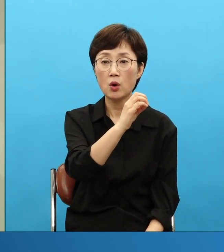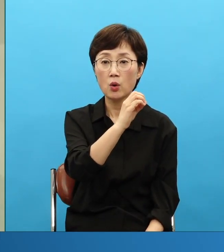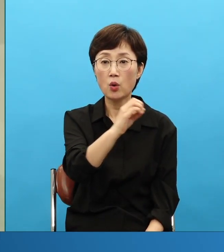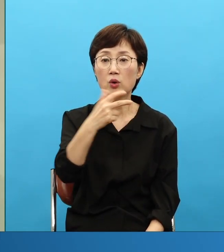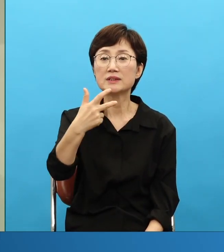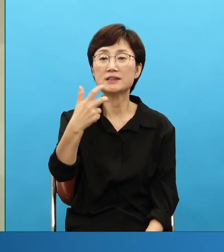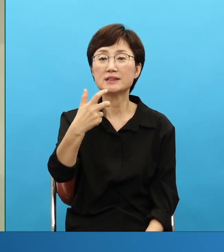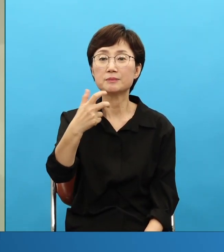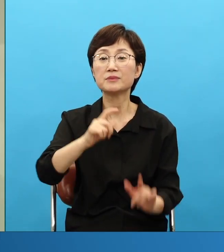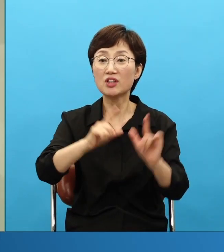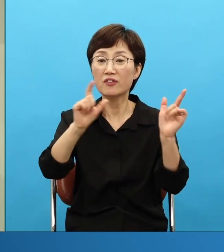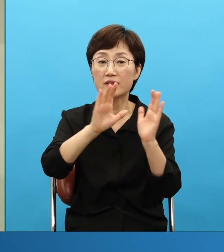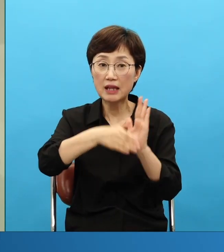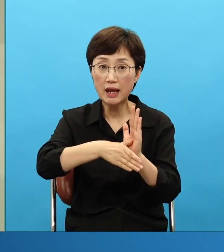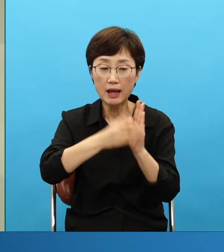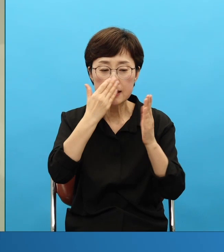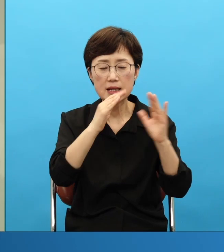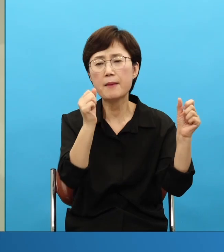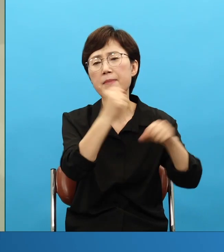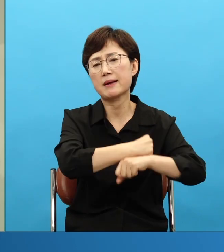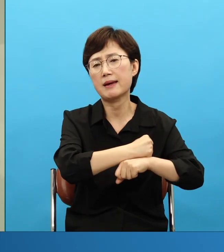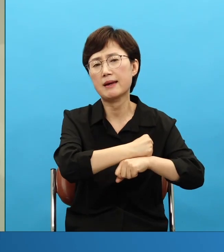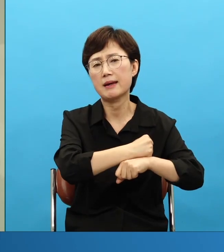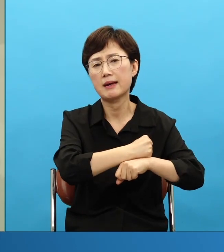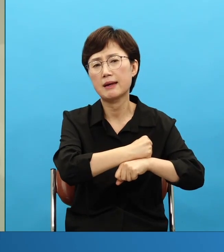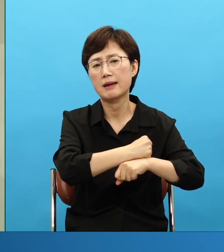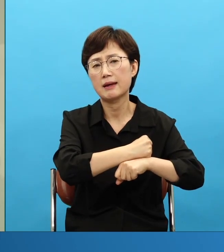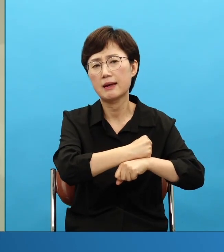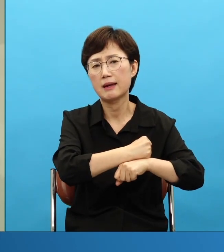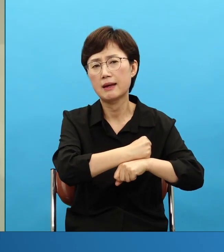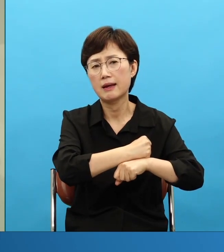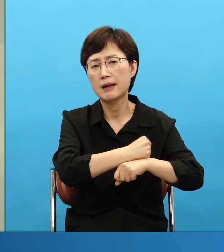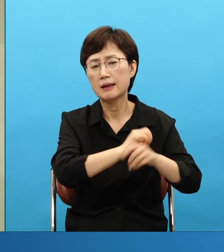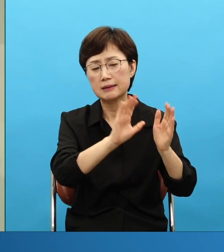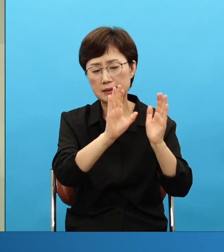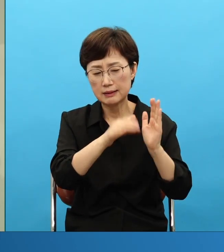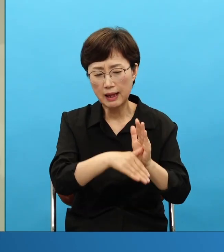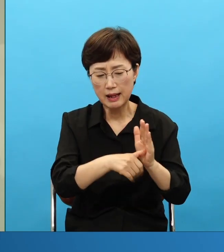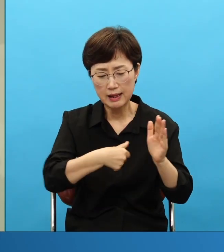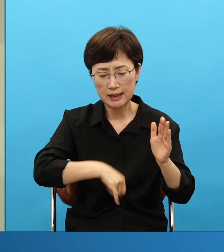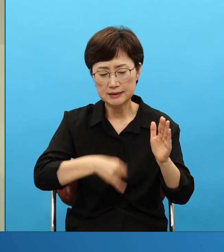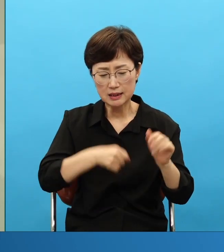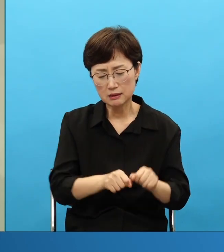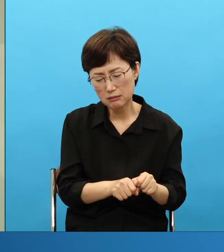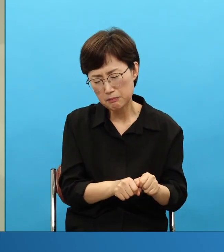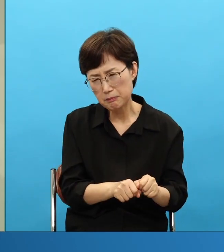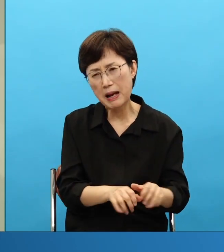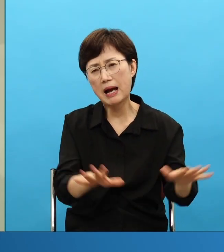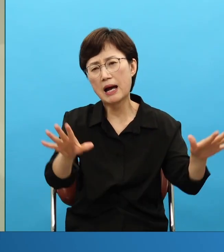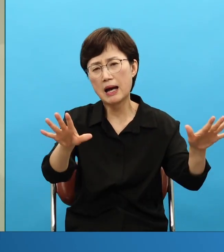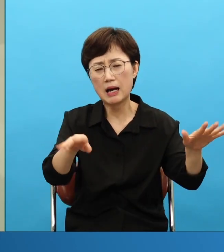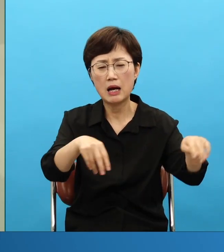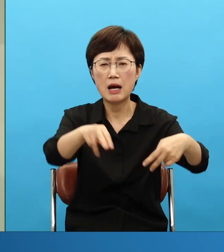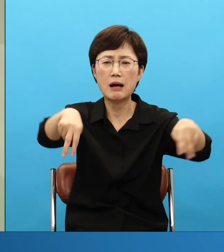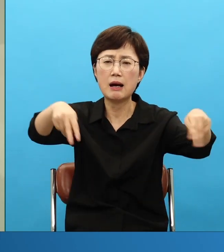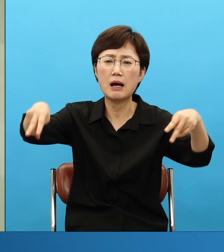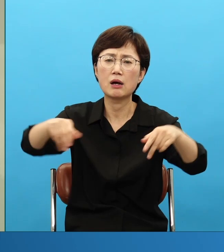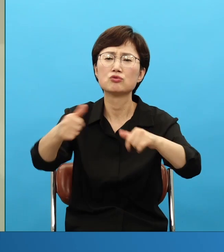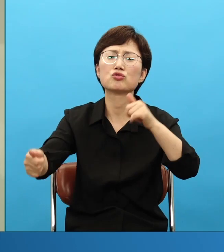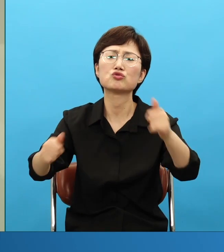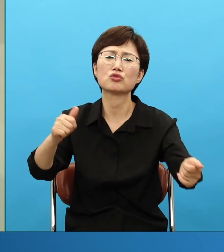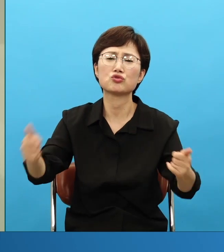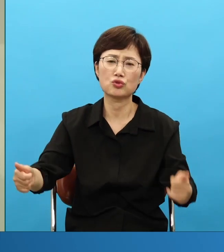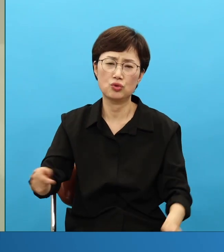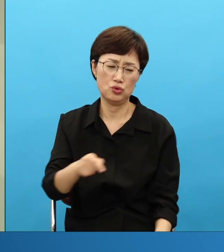that in 70 years, Israel would fall. 후대들이 밖에 나와서 어마어마하게 죽었어요. And the descendants would be killed out in the world. 나는 그 중에 제일 비참한 게